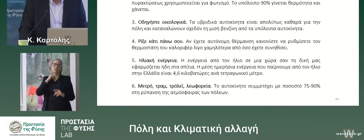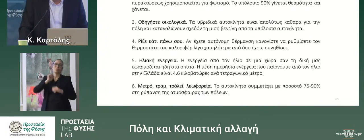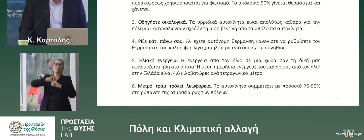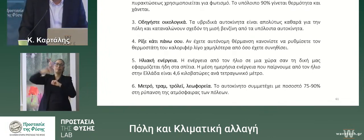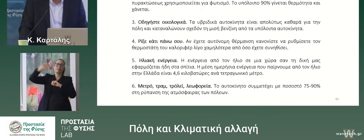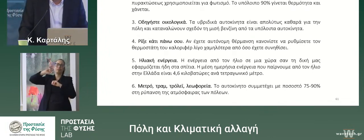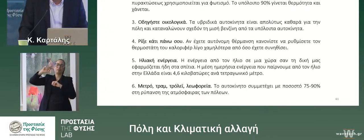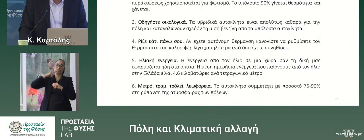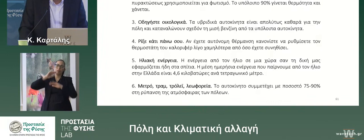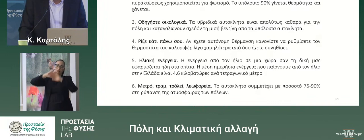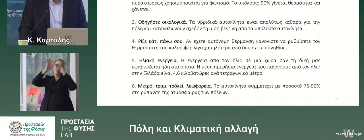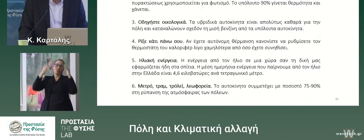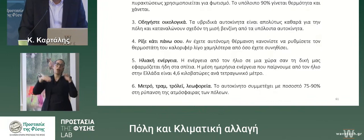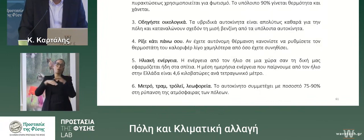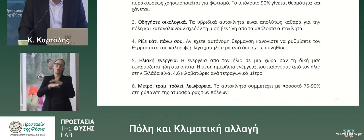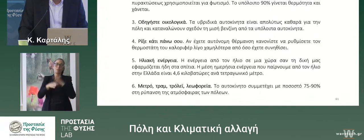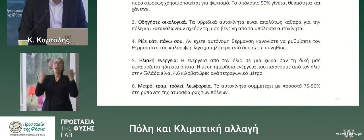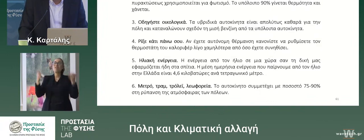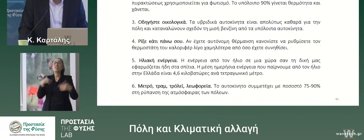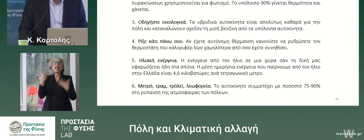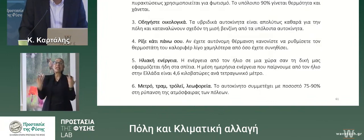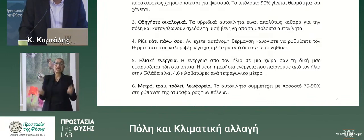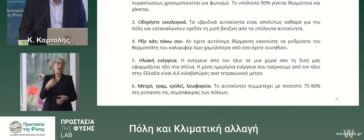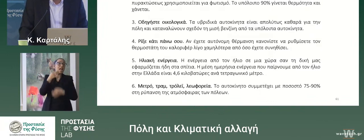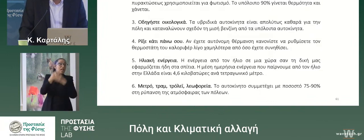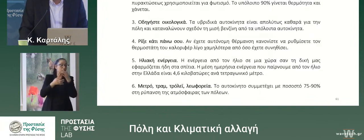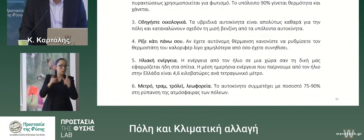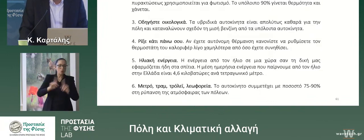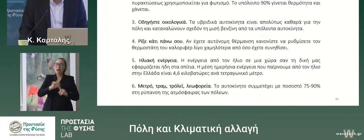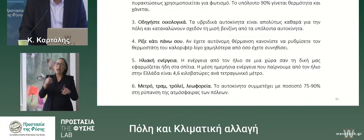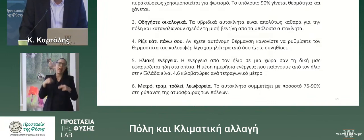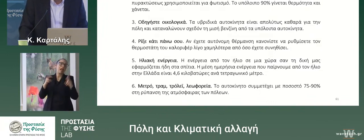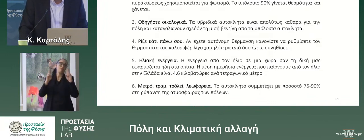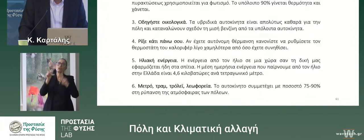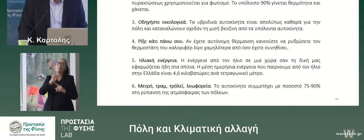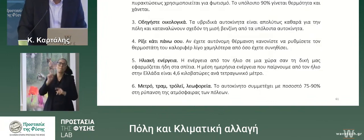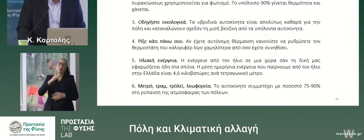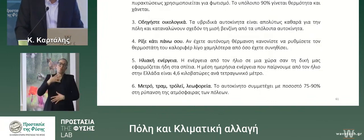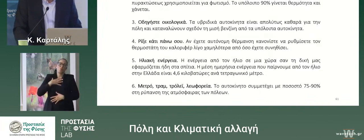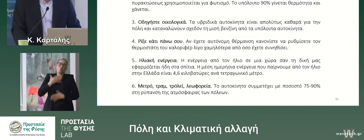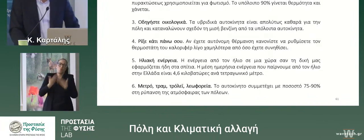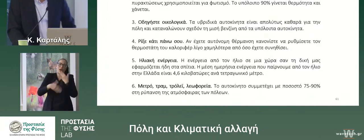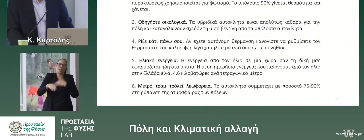εκπομπών αερίων θερμοκηπίου. Αυτά είχα να σας πω. Ελπίζω να μην σας κούρασα. Σας ευχαριστώ πολύ.